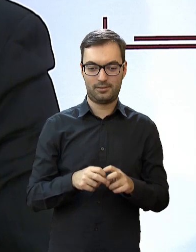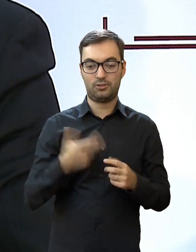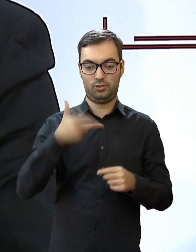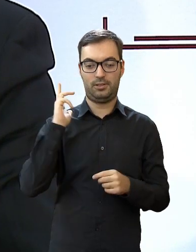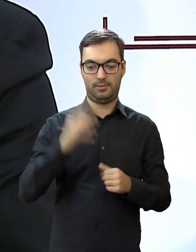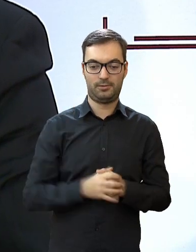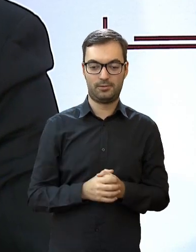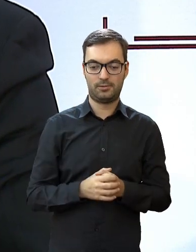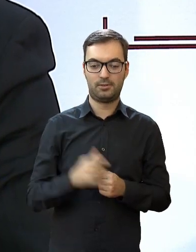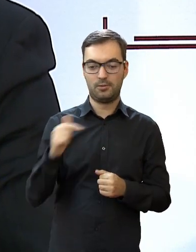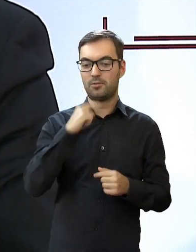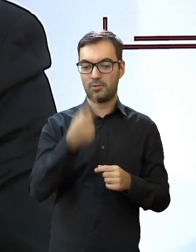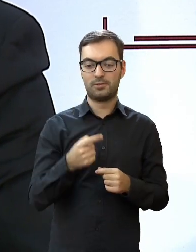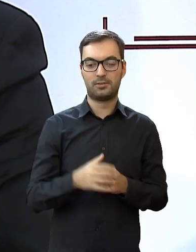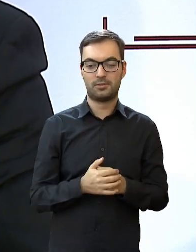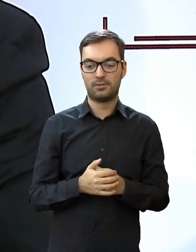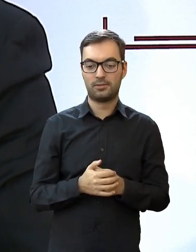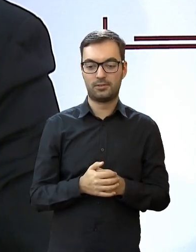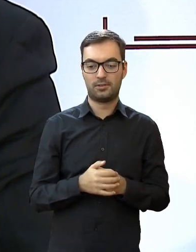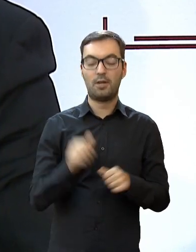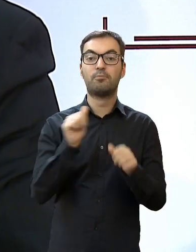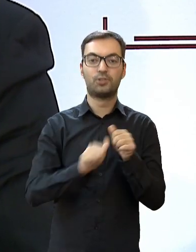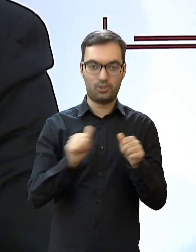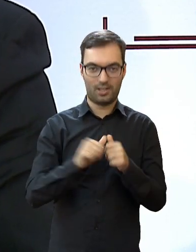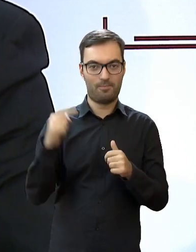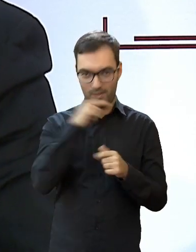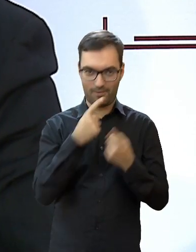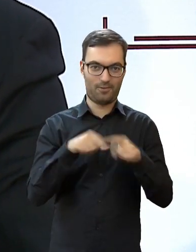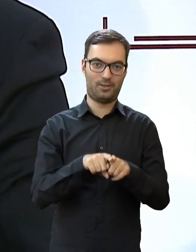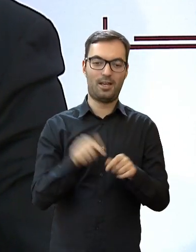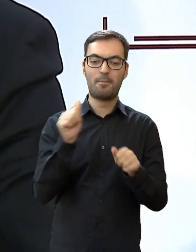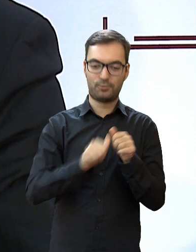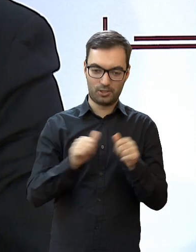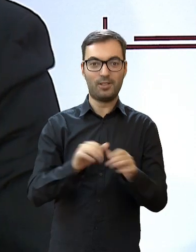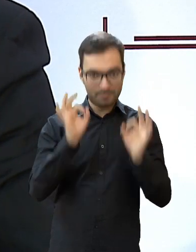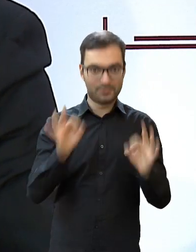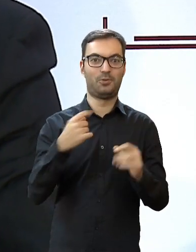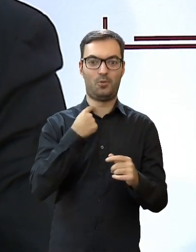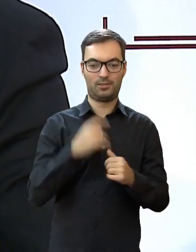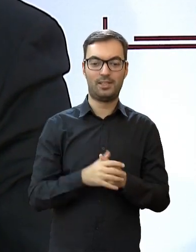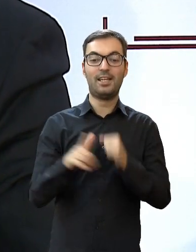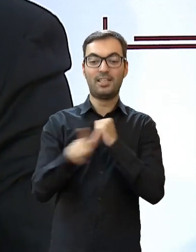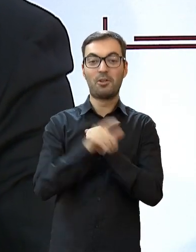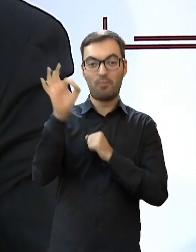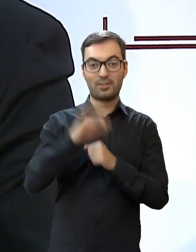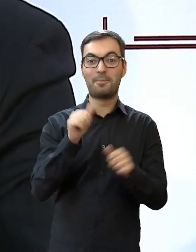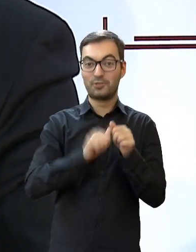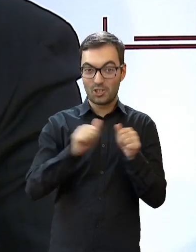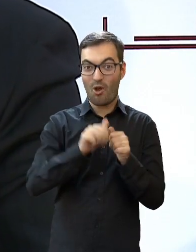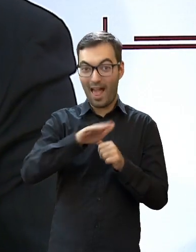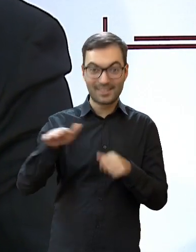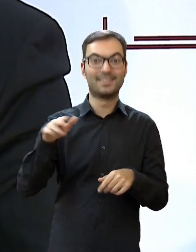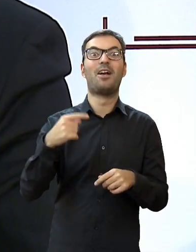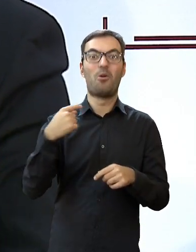temu. Muszę Panu powiedzieć, przedszkolaki robiły. I przedszkolaki dobrze głosowały. 70% przedszkolaków zagłosowało